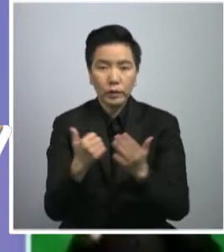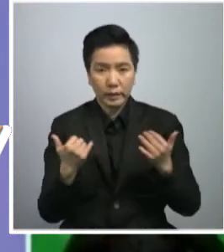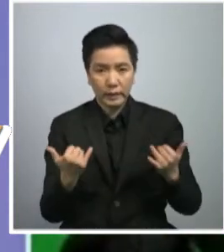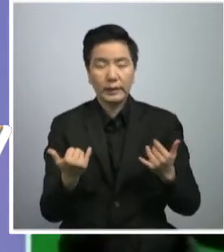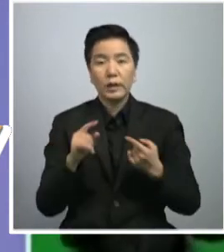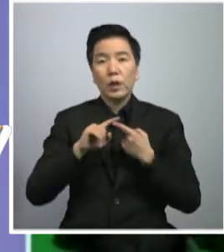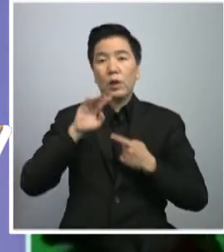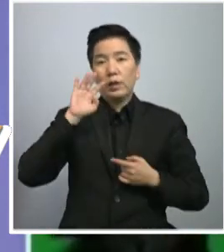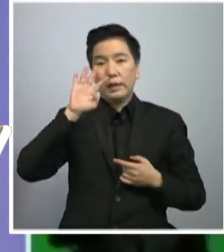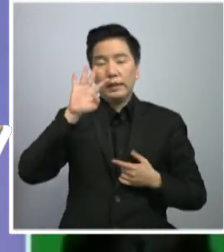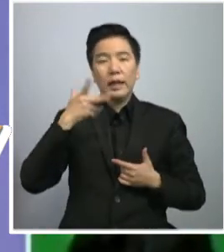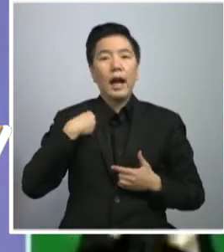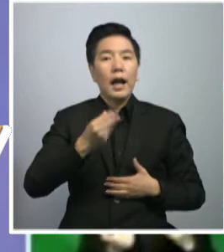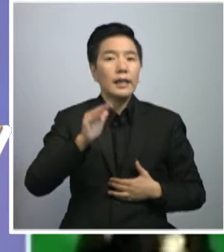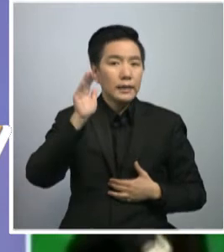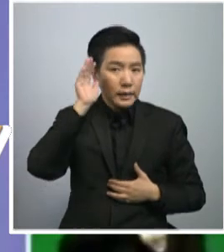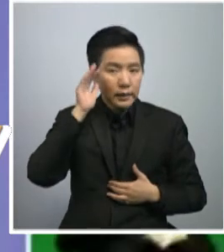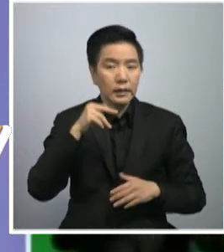ฉุกเฉินของประชาชนในทุกกลุ่มและมีการเสนอแนวทางแก้ไขรวมถึงการช่วยเหลือยาข้อที่4